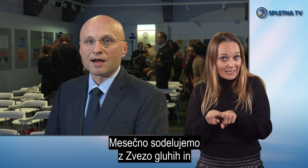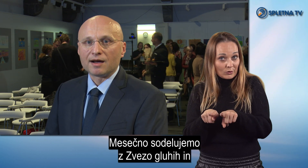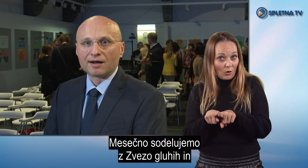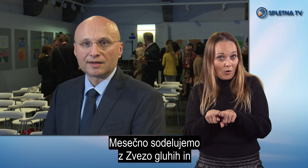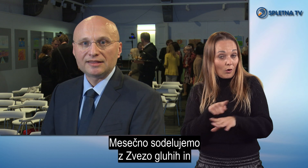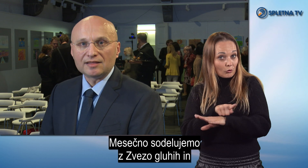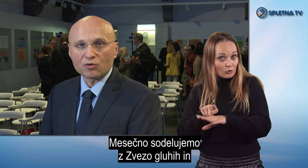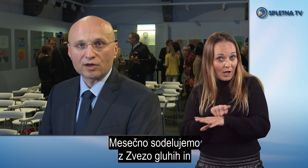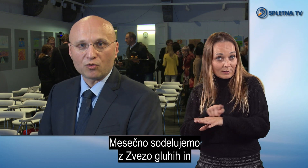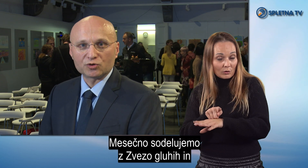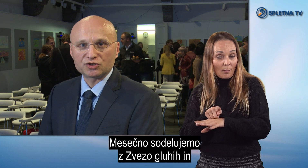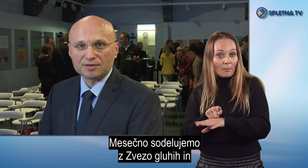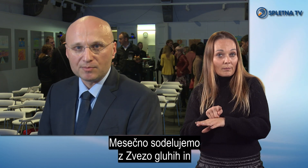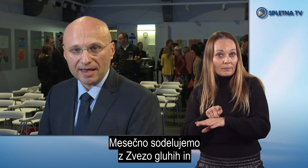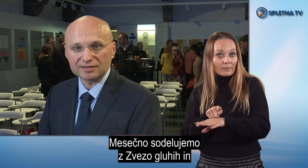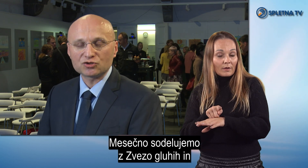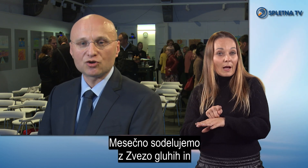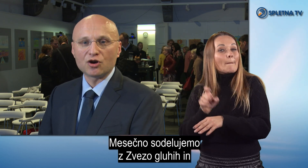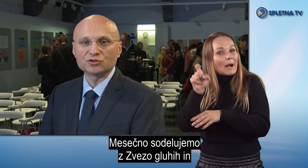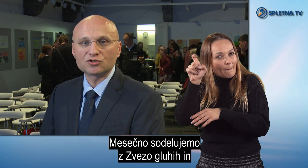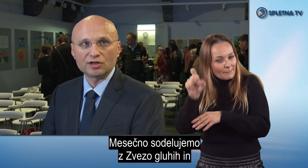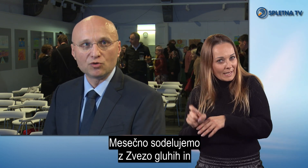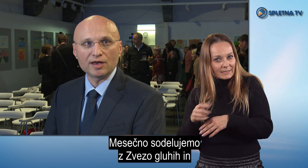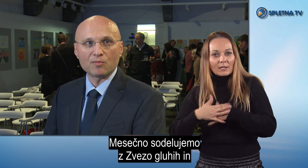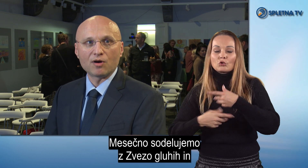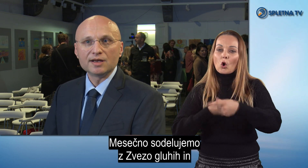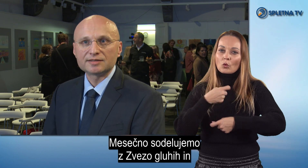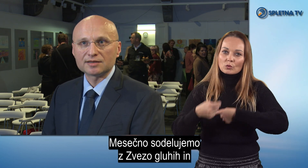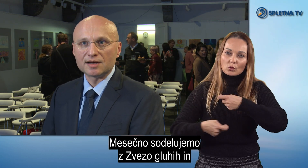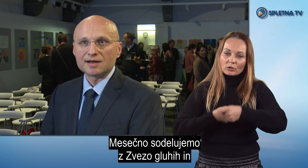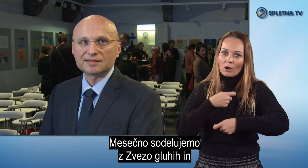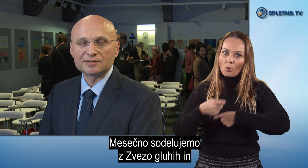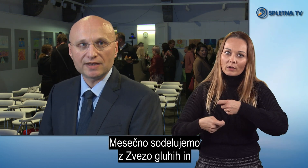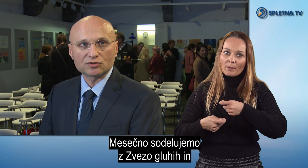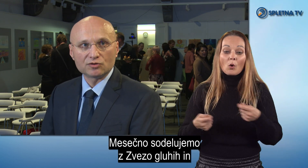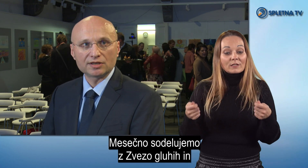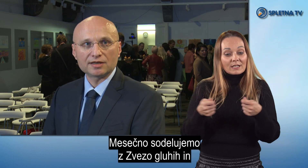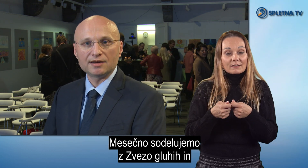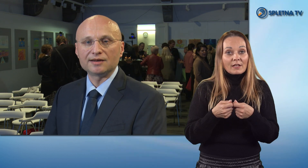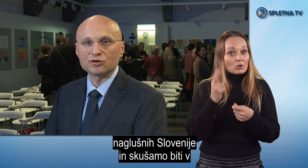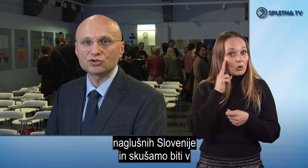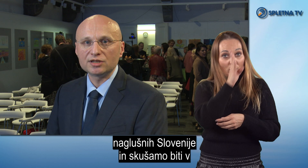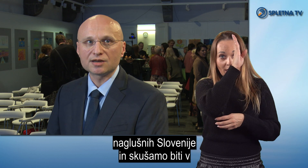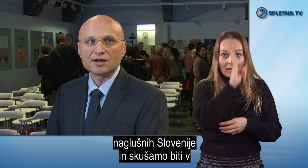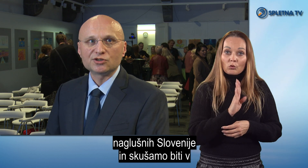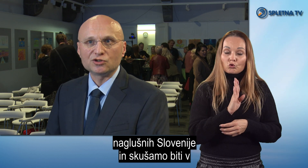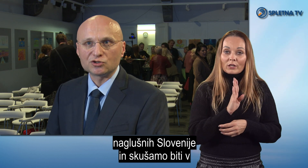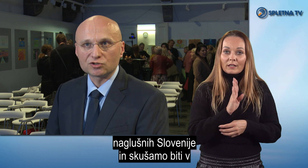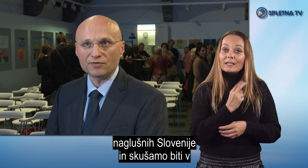pa tako rekoč mesečno sodelujemo z Zvezo gluhih in